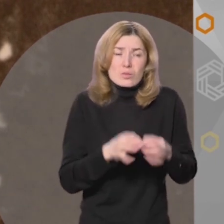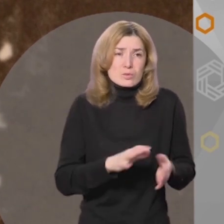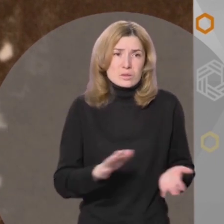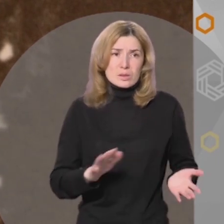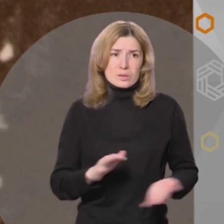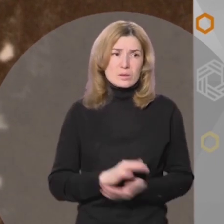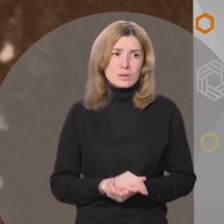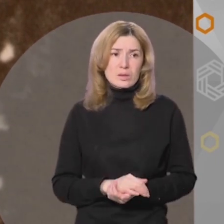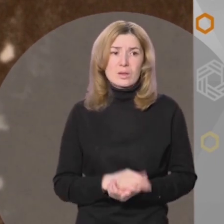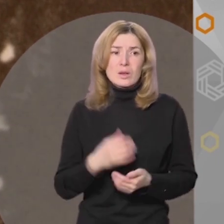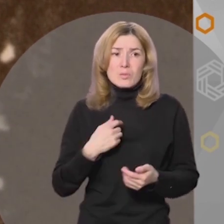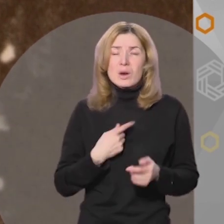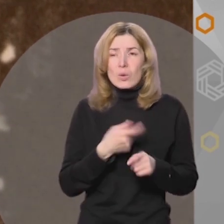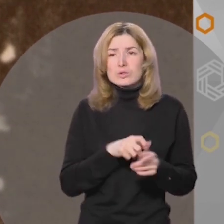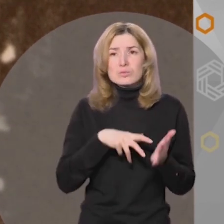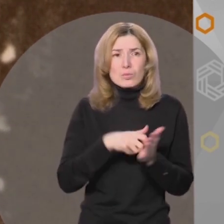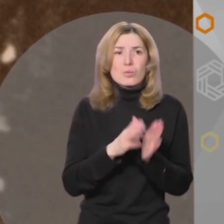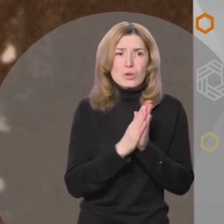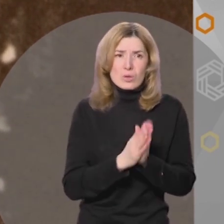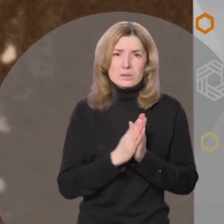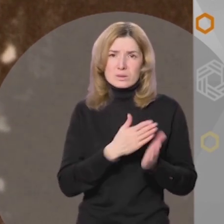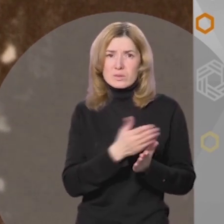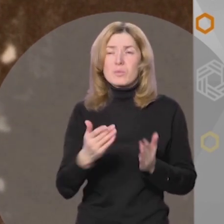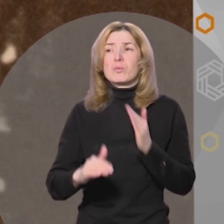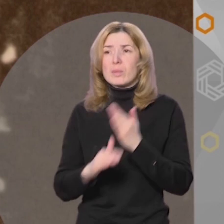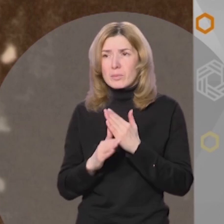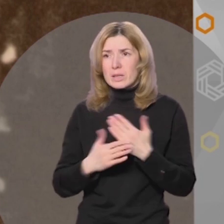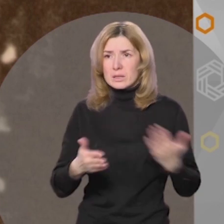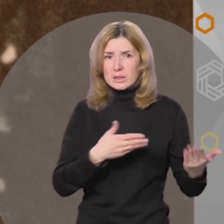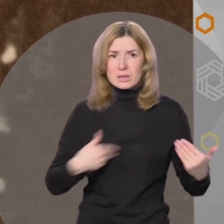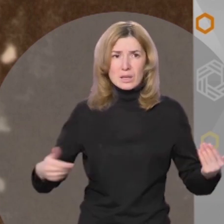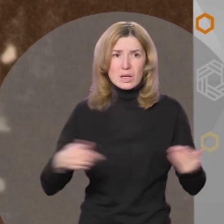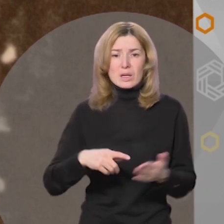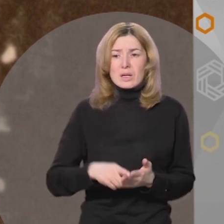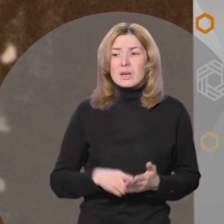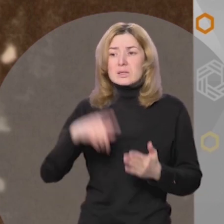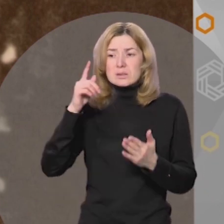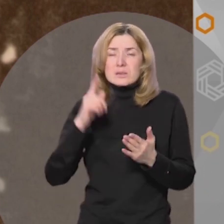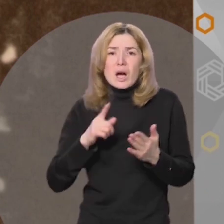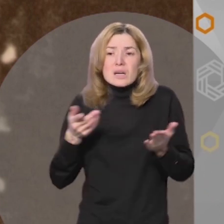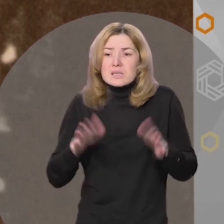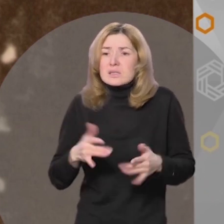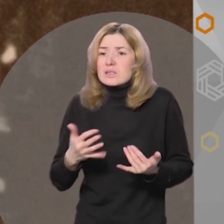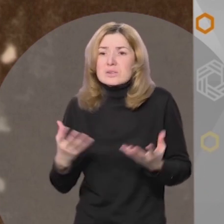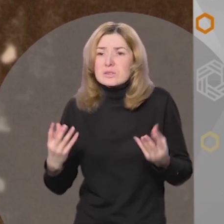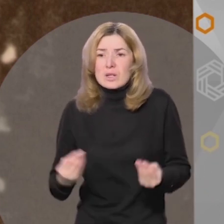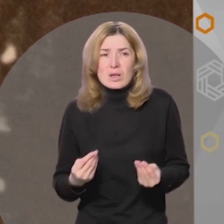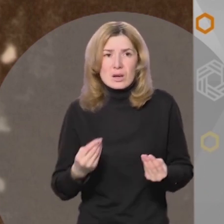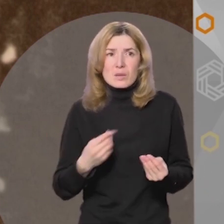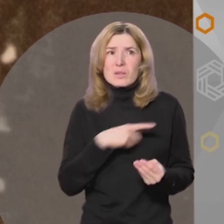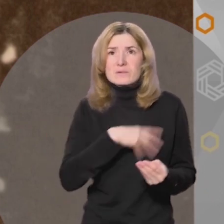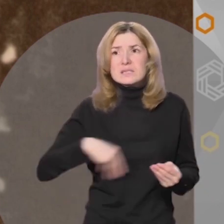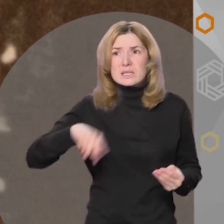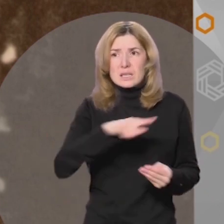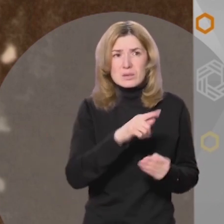отпускает, выкуп просит. Помоги. Заставь до конца дней Спасителю за